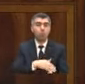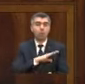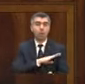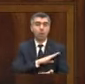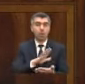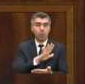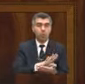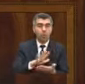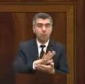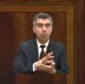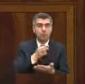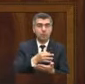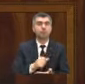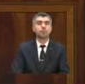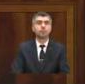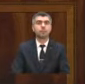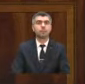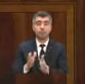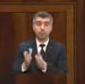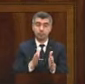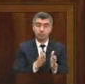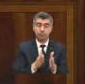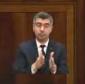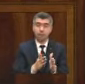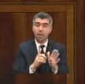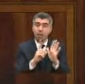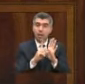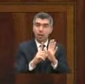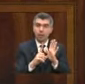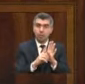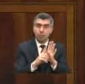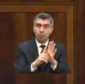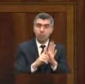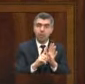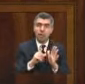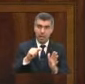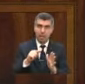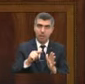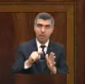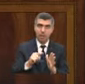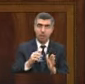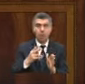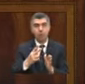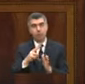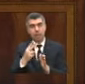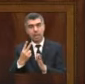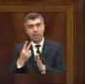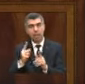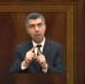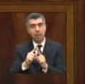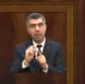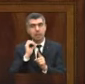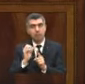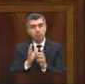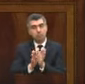شروط حسن تنزيله. على المستوى القانوني، أن هذا الورش عنده جانب قانوني وعندنا عنده جوانب عملية.